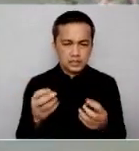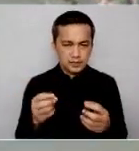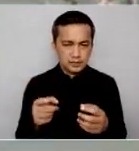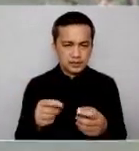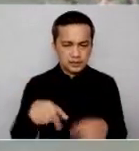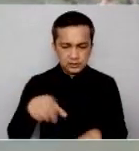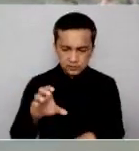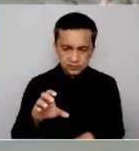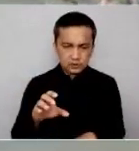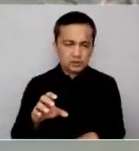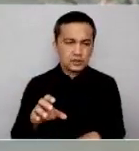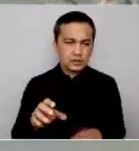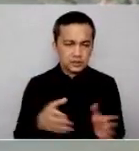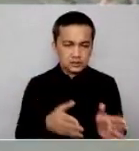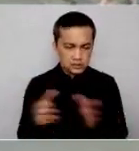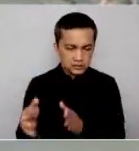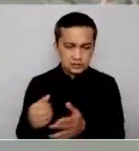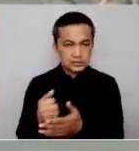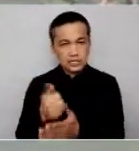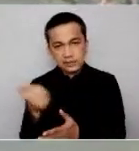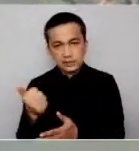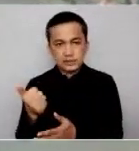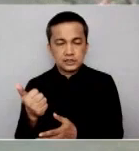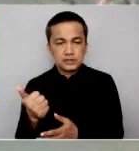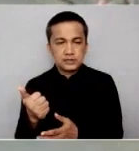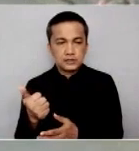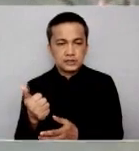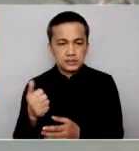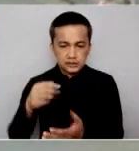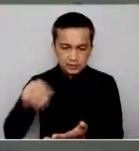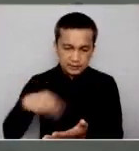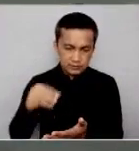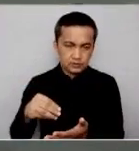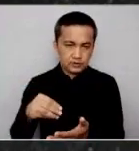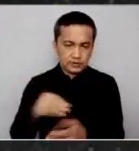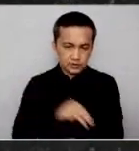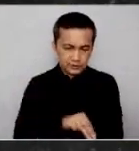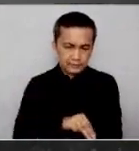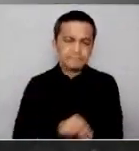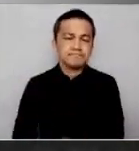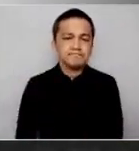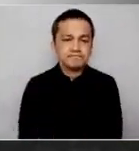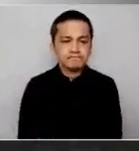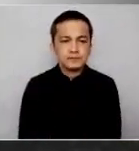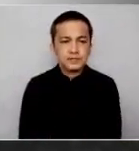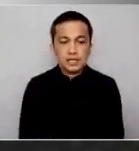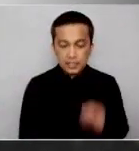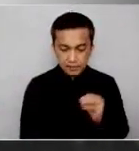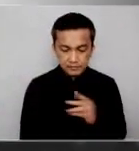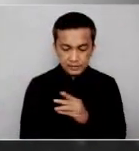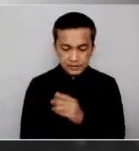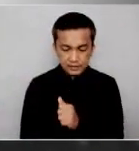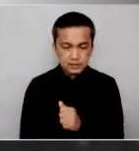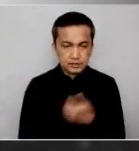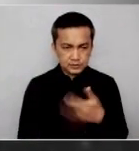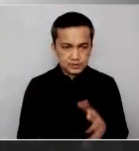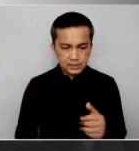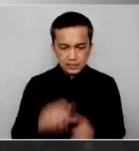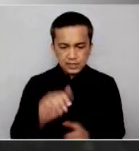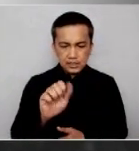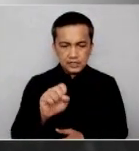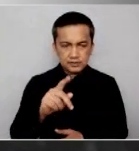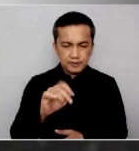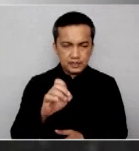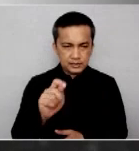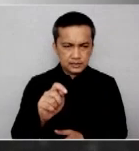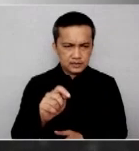City, habang ang ilan ay nasa bahagi ng Mandaluyong at Makati City. Ayon sa MMDA, tapos na ang asphalt overlay sa